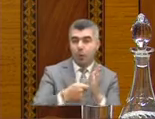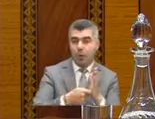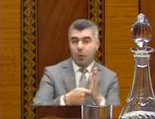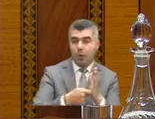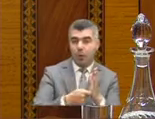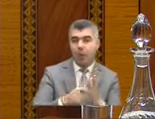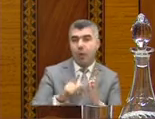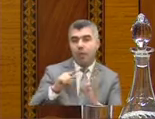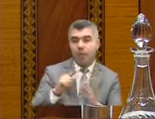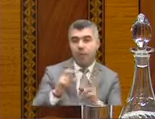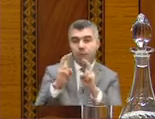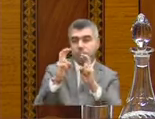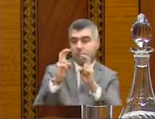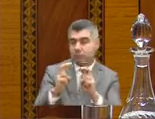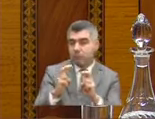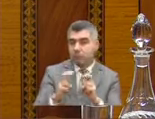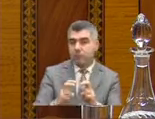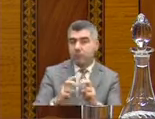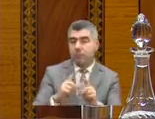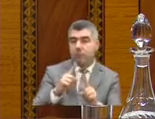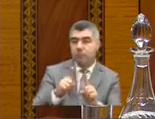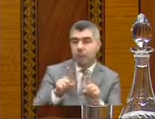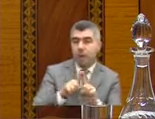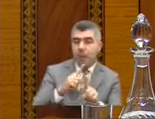يتسم بتراجع معدل التضخم إلى